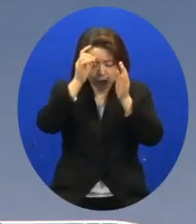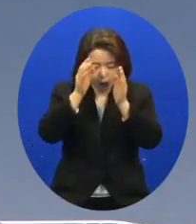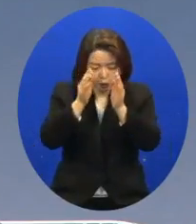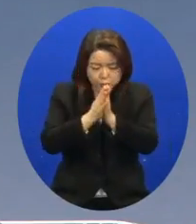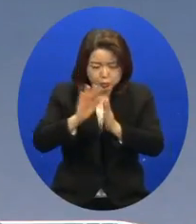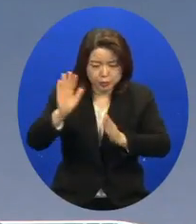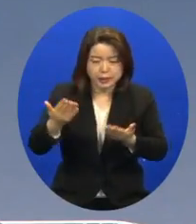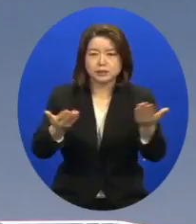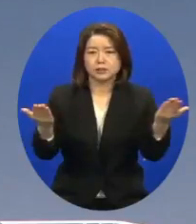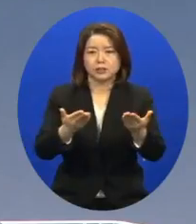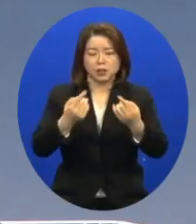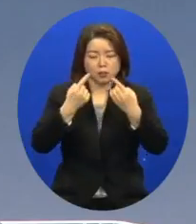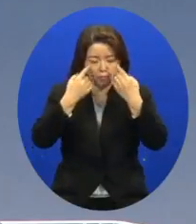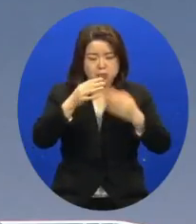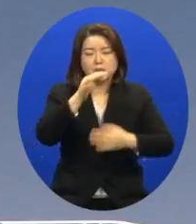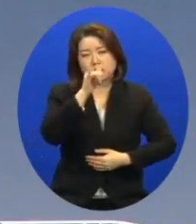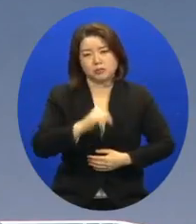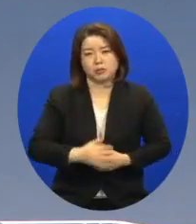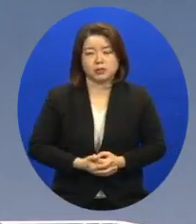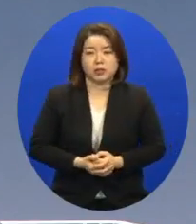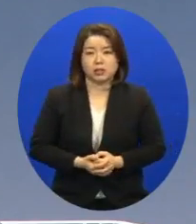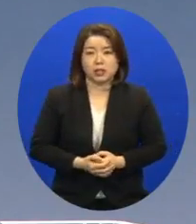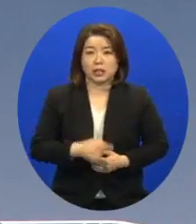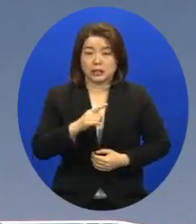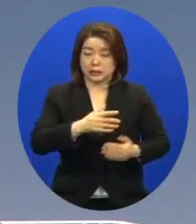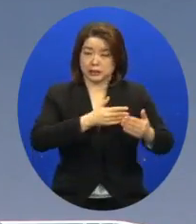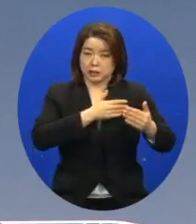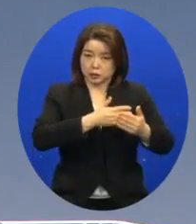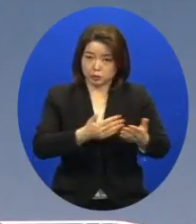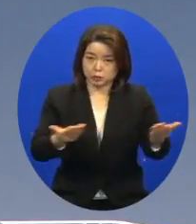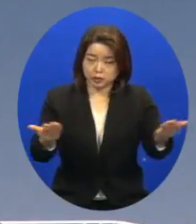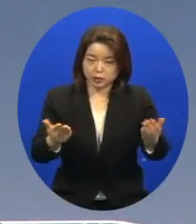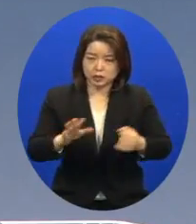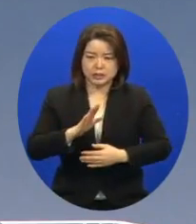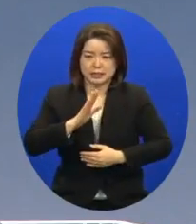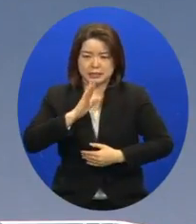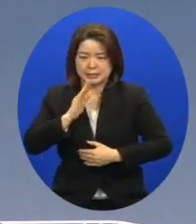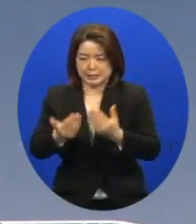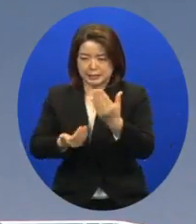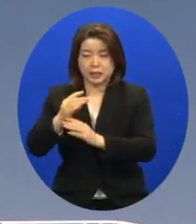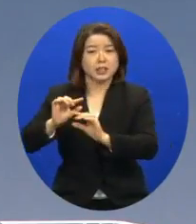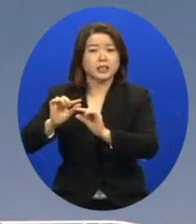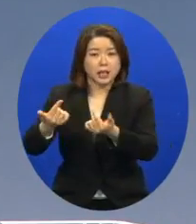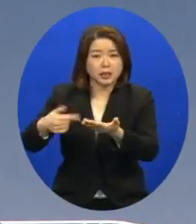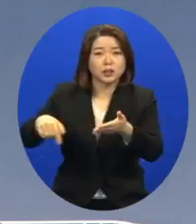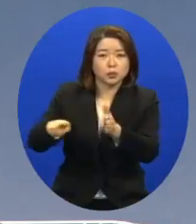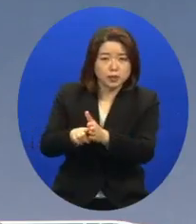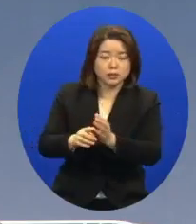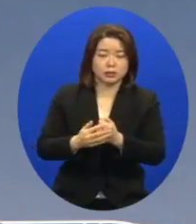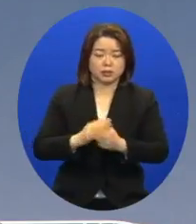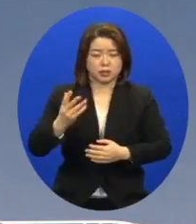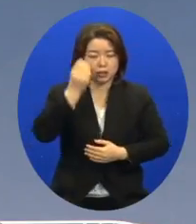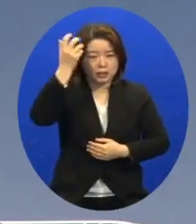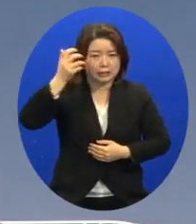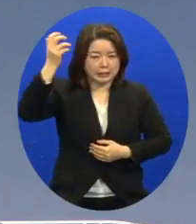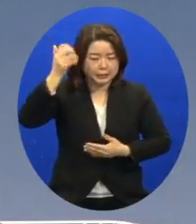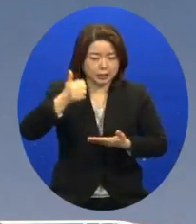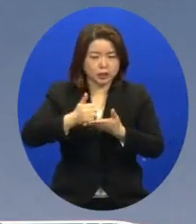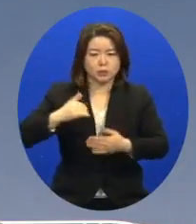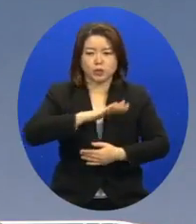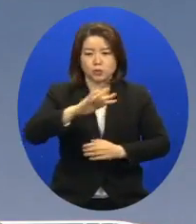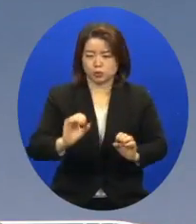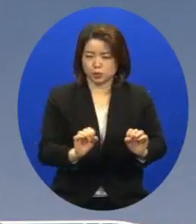일이 반드시 있습니다 그 두려워하는 일이 실제 가 되지 않기 위하여 성령께서 우리로 하여금 기도를